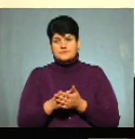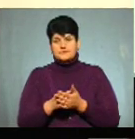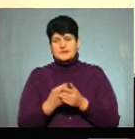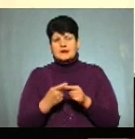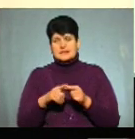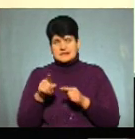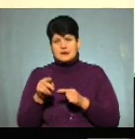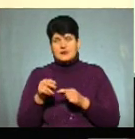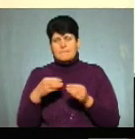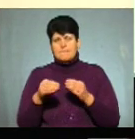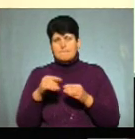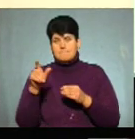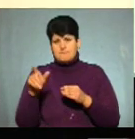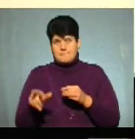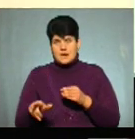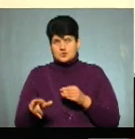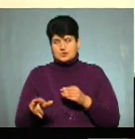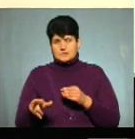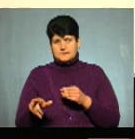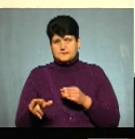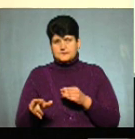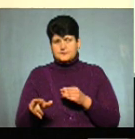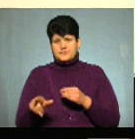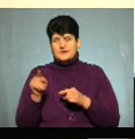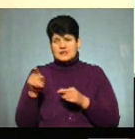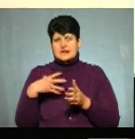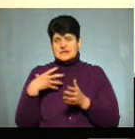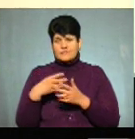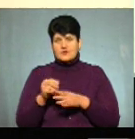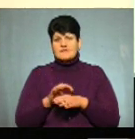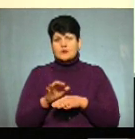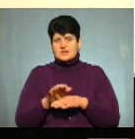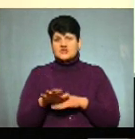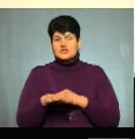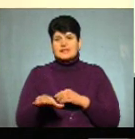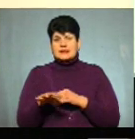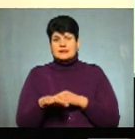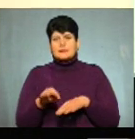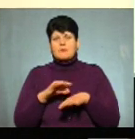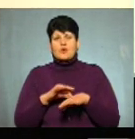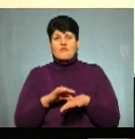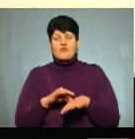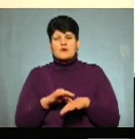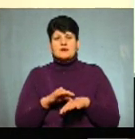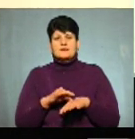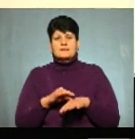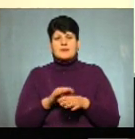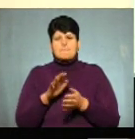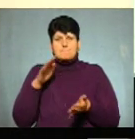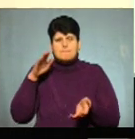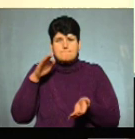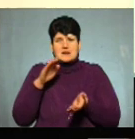цієї ПЕТ-пляшки, вони на своїй виробничій території проводять